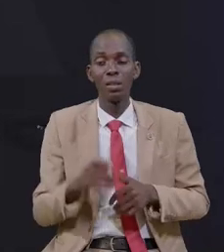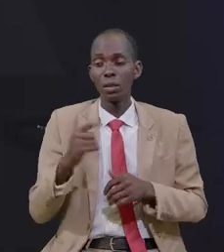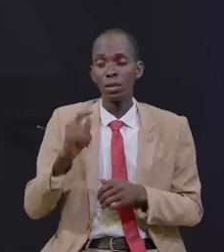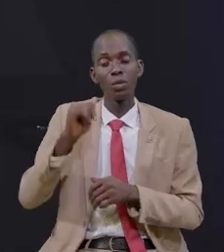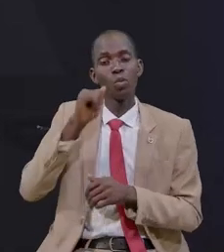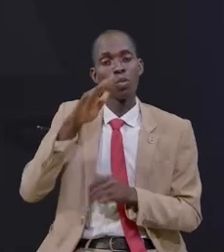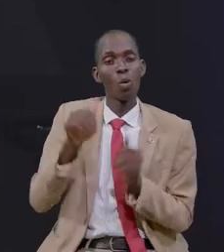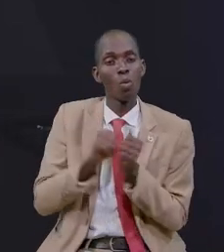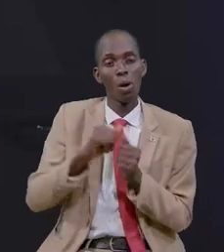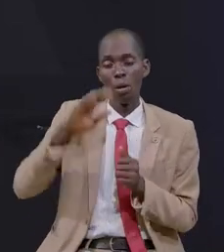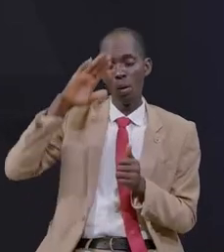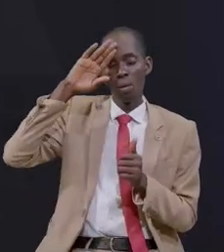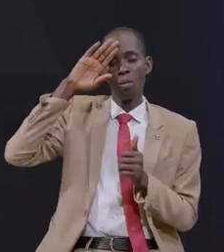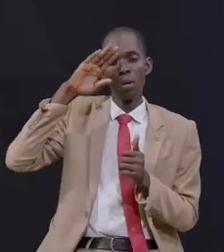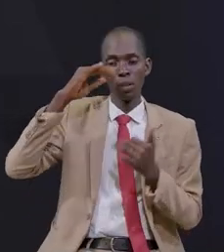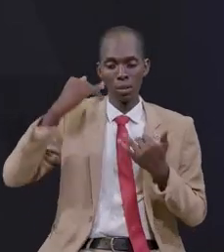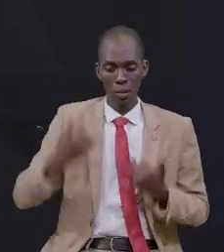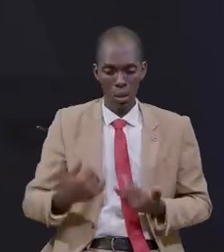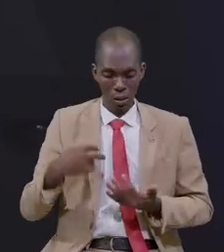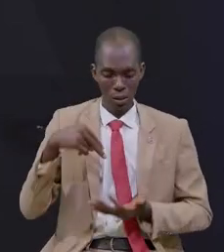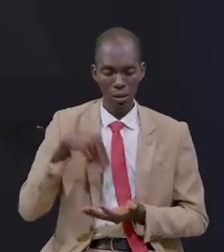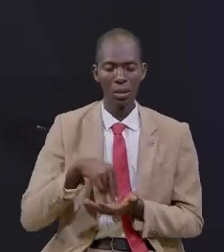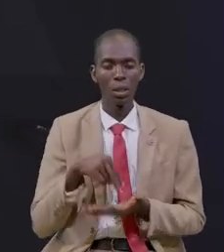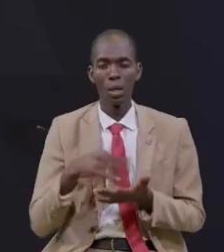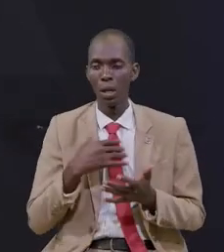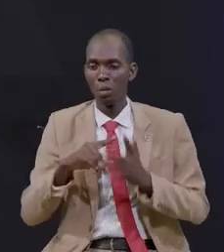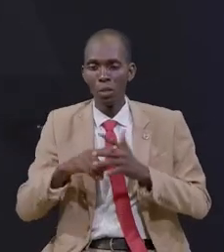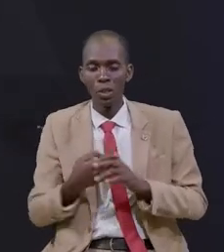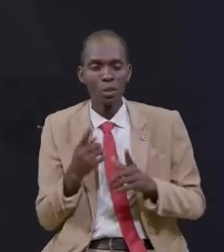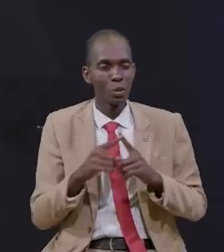et les servit.